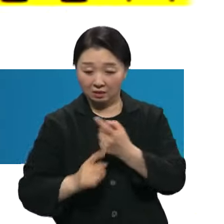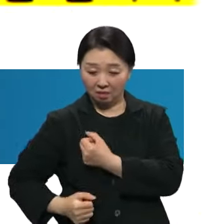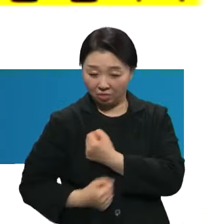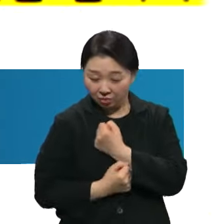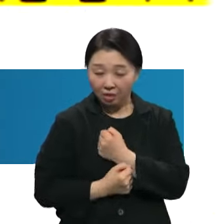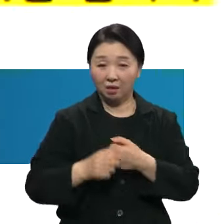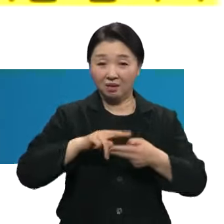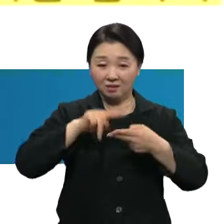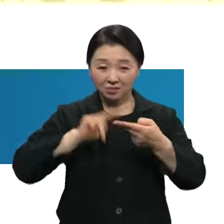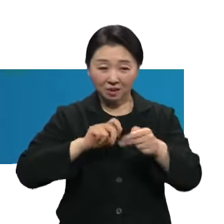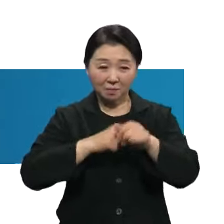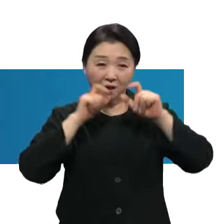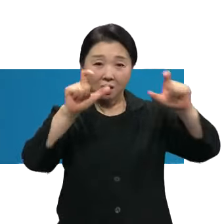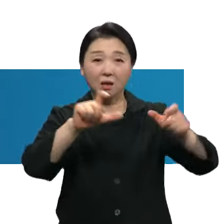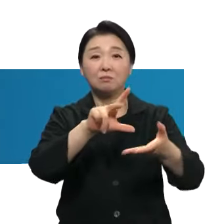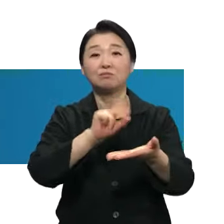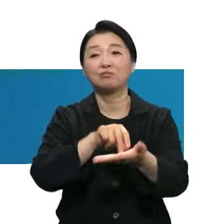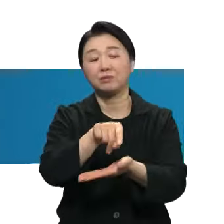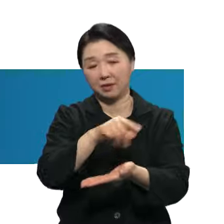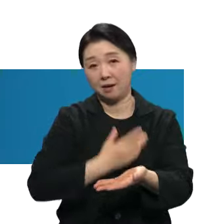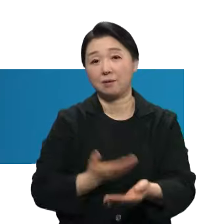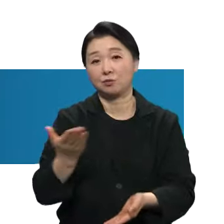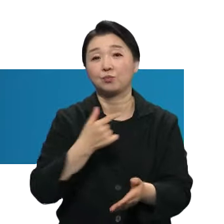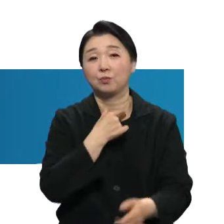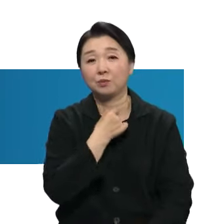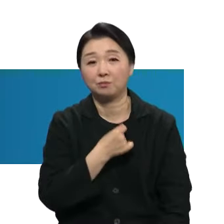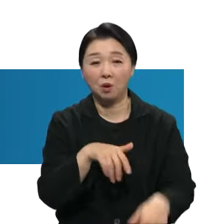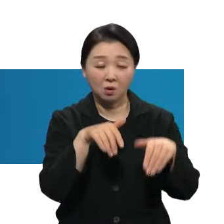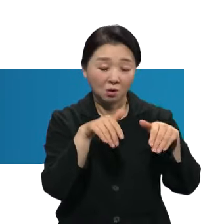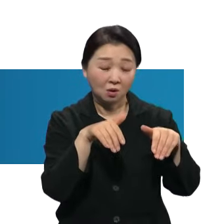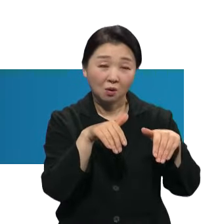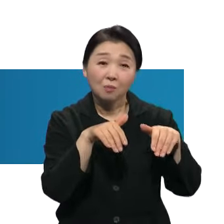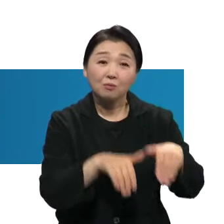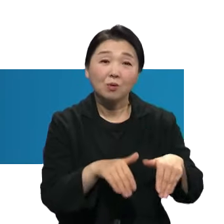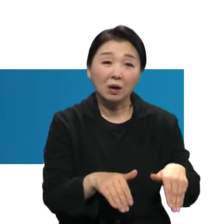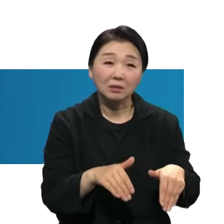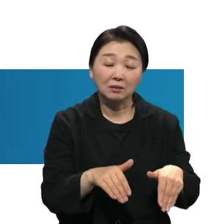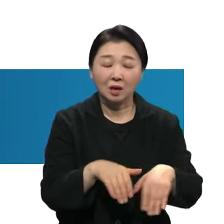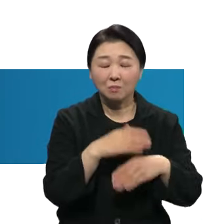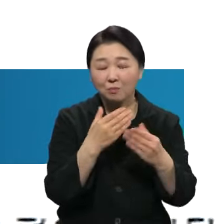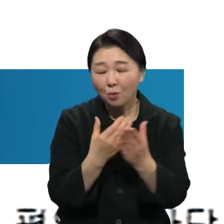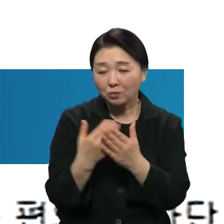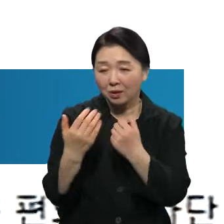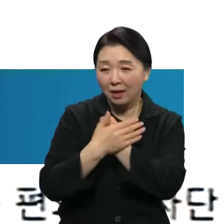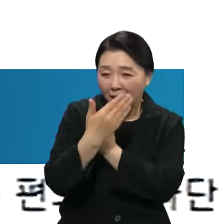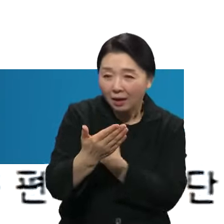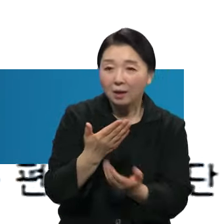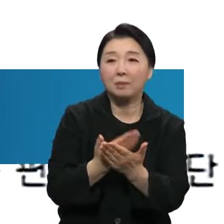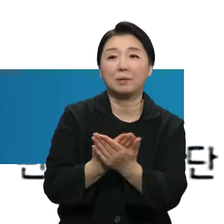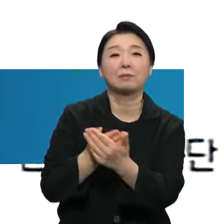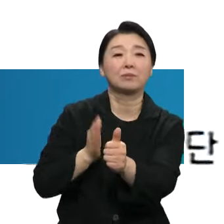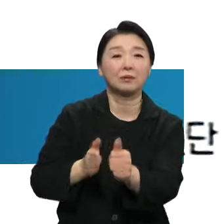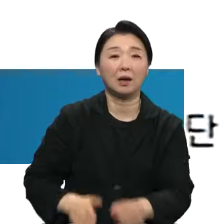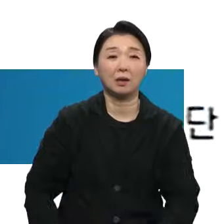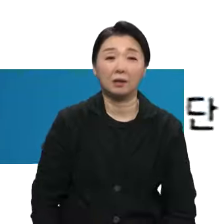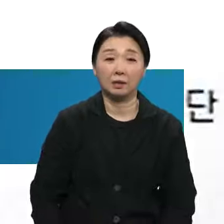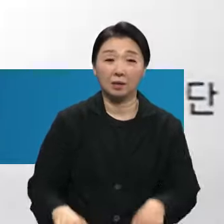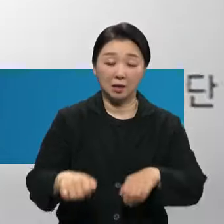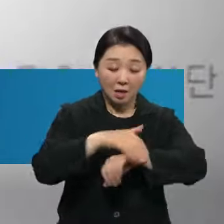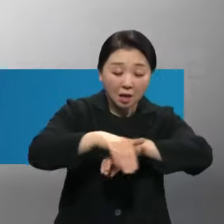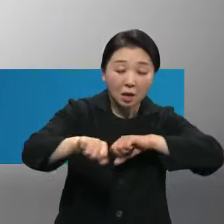과실치사로 형사처벌하는 것에 문제점을 알리고 부하들의 선처를 탄원하기 위해 이렇게 쓰여 있습니다. 작전활동